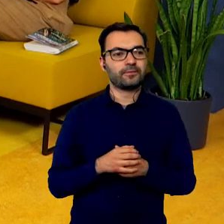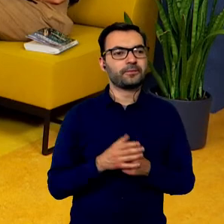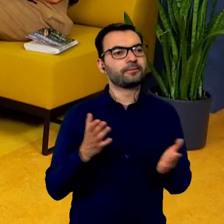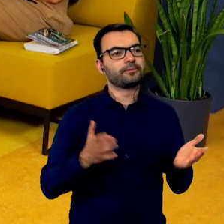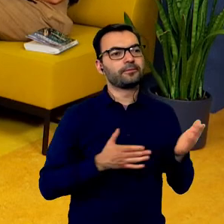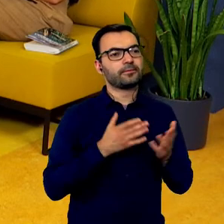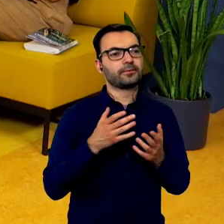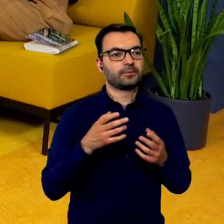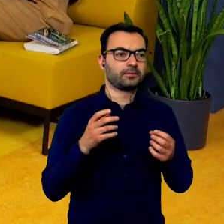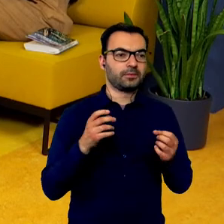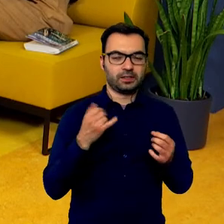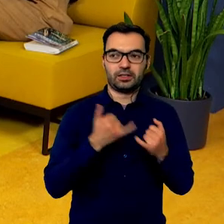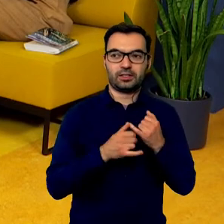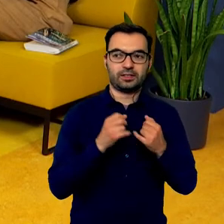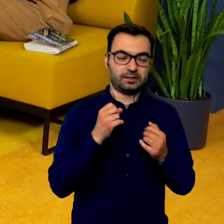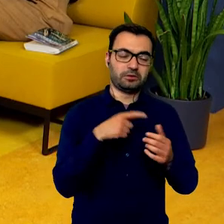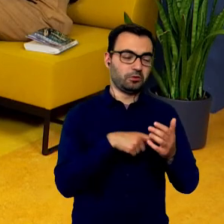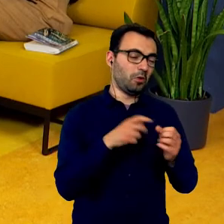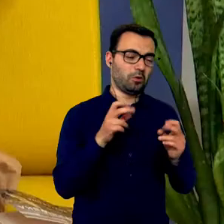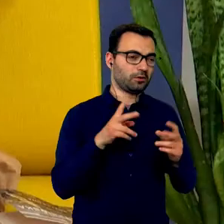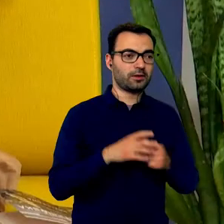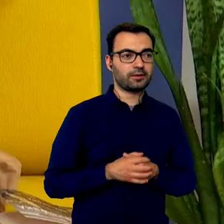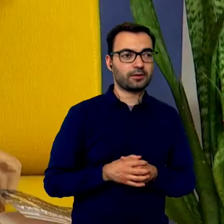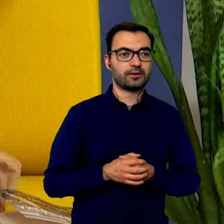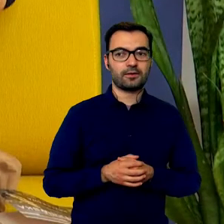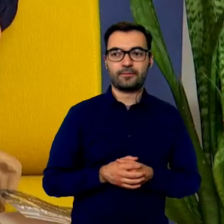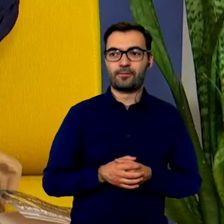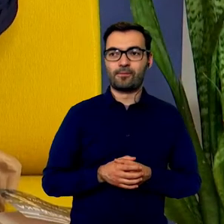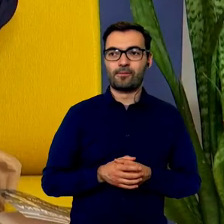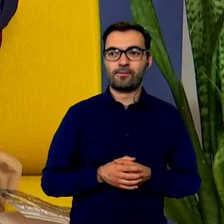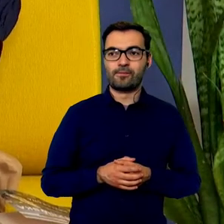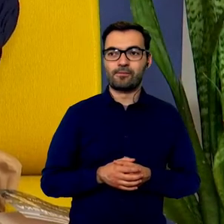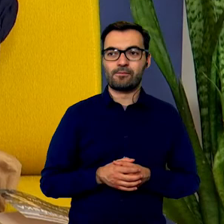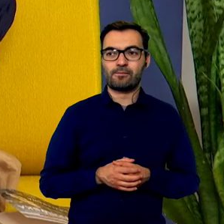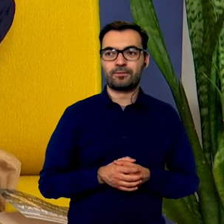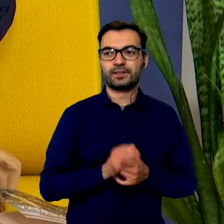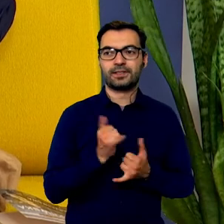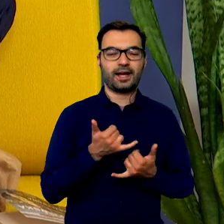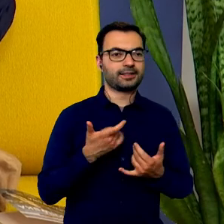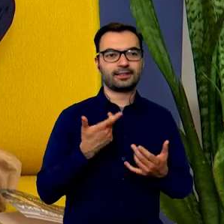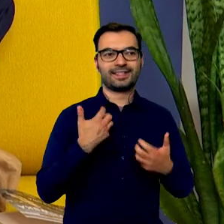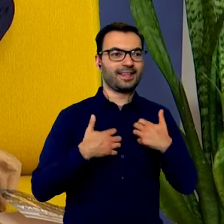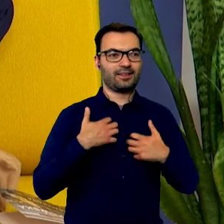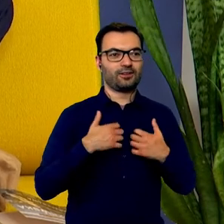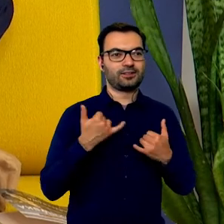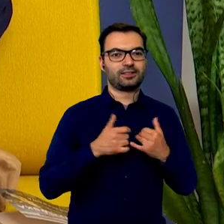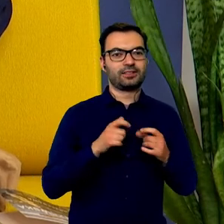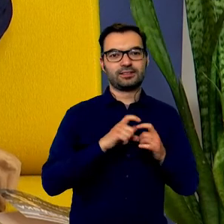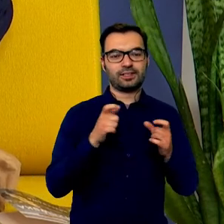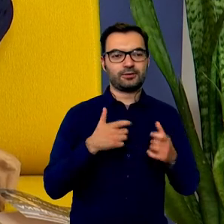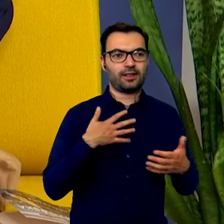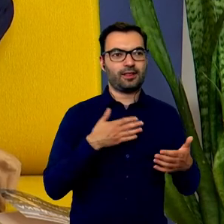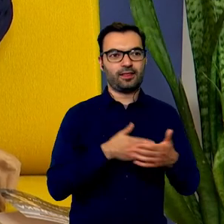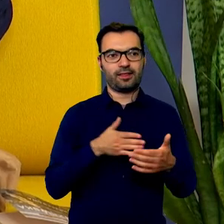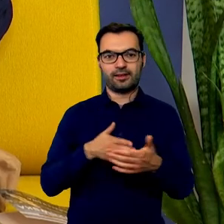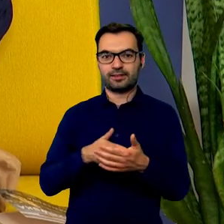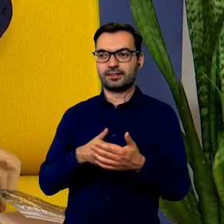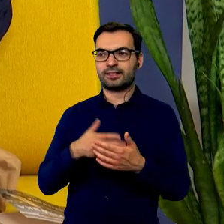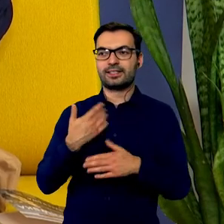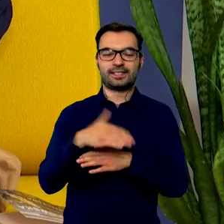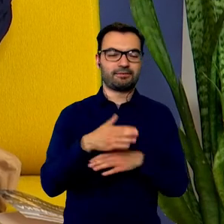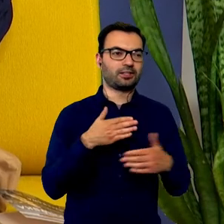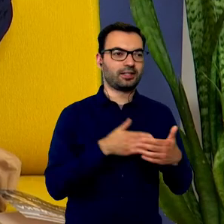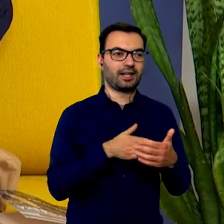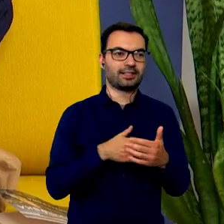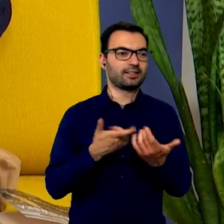takim razie, tak właśnie rozumiejąc wolność wewnętrzną, nie ulegać frustracji, kiedy ona się ciągle rozbija o ograniczenia, które przychodzą